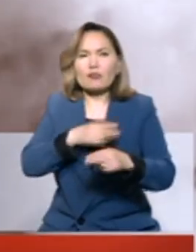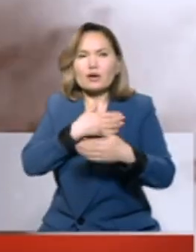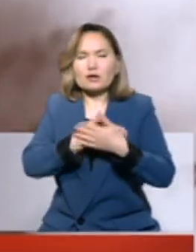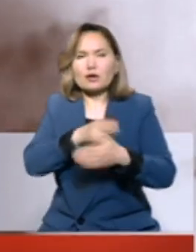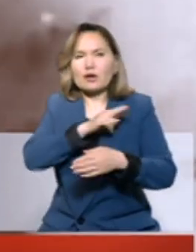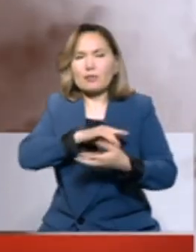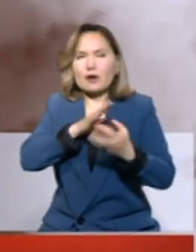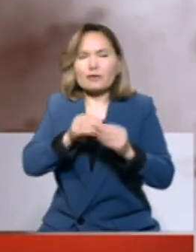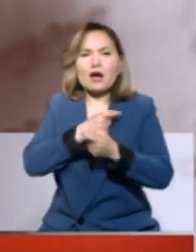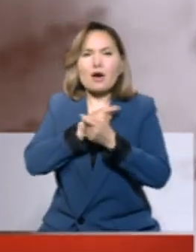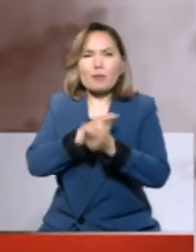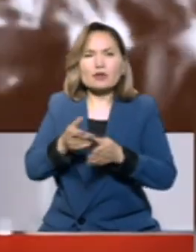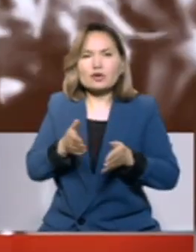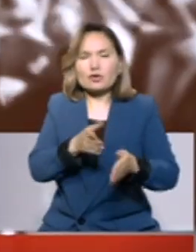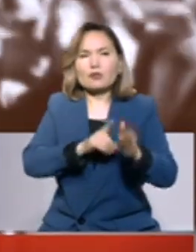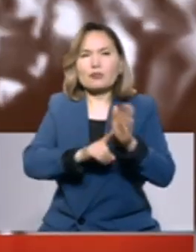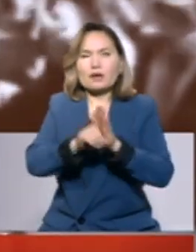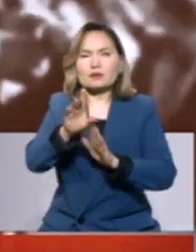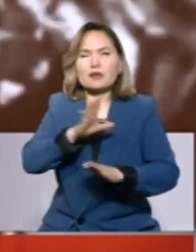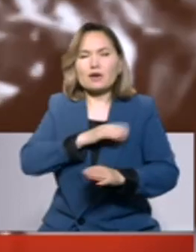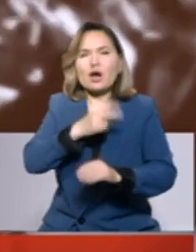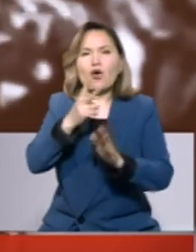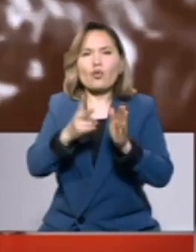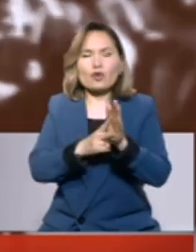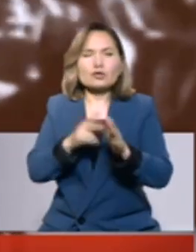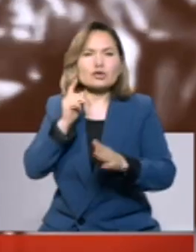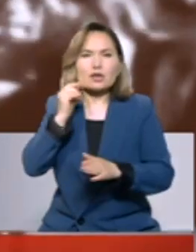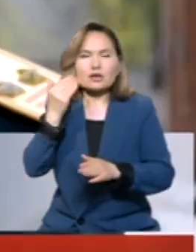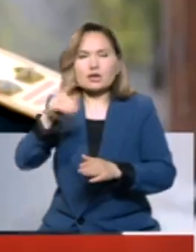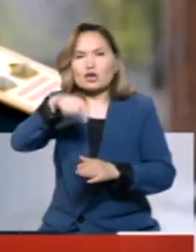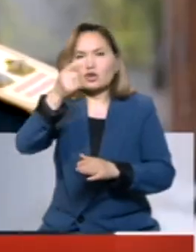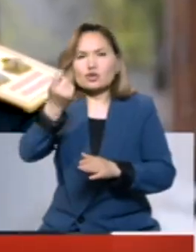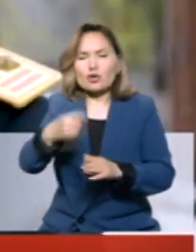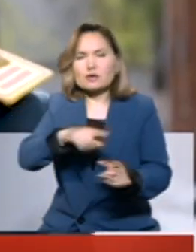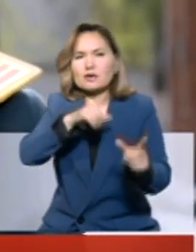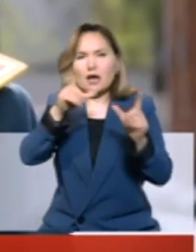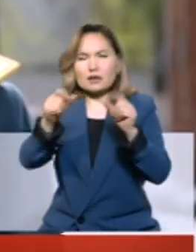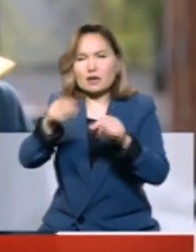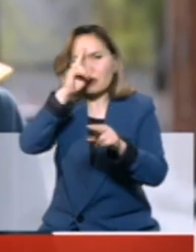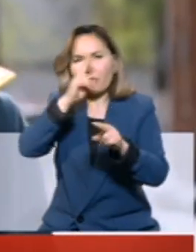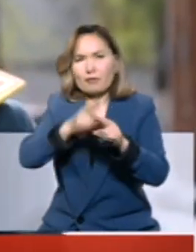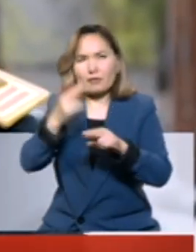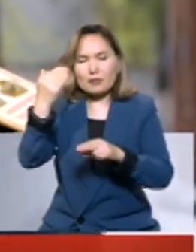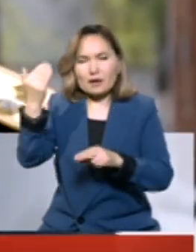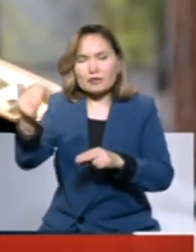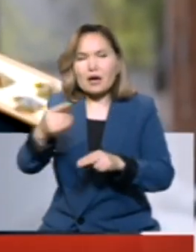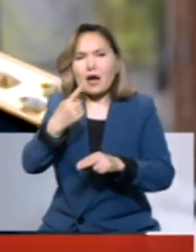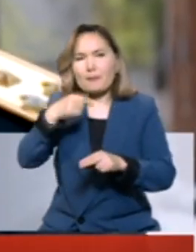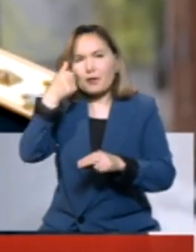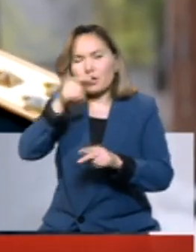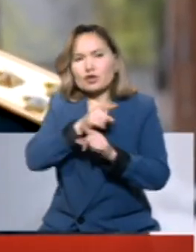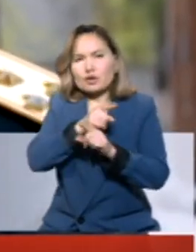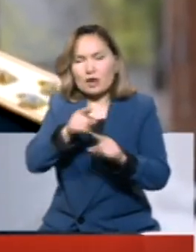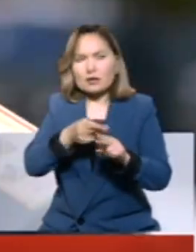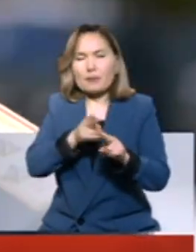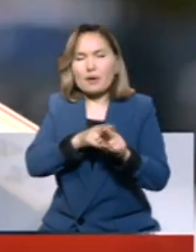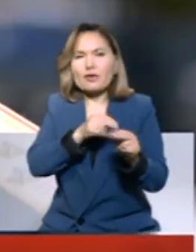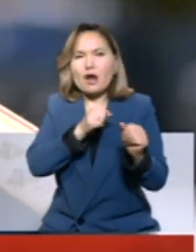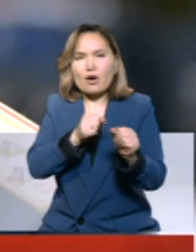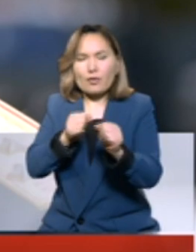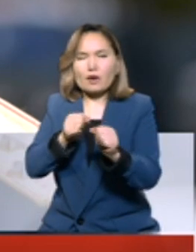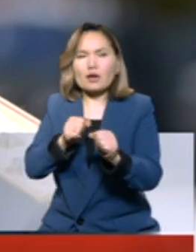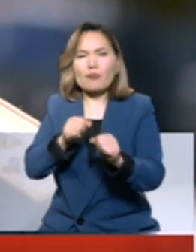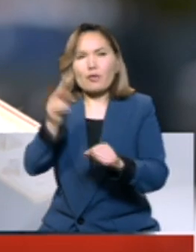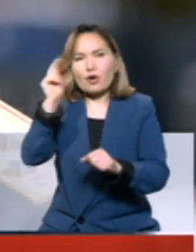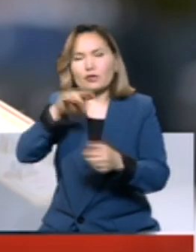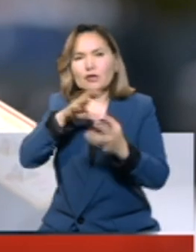серт батырдың жолын бастады. 17 жасында соғыс қаттанады. Бір жыл пулемет мектебінде оқып, 20